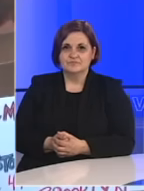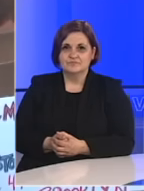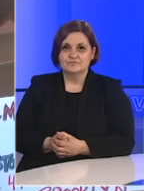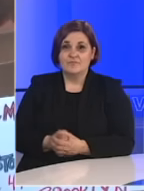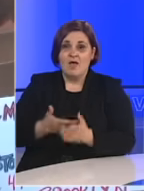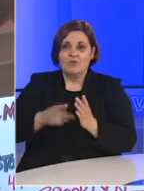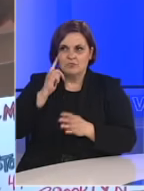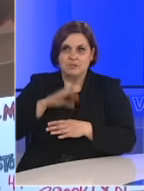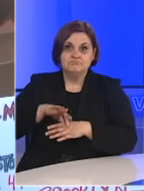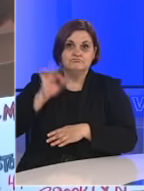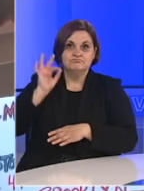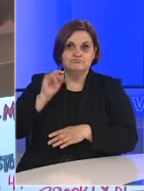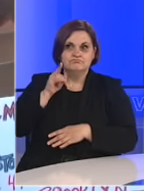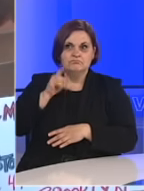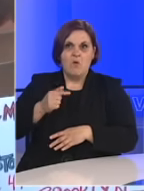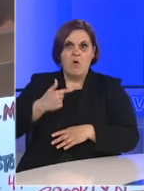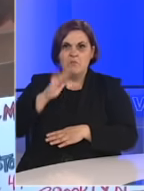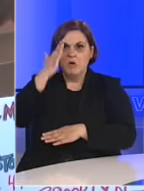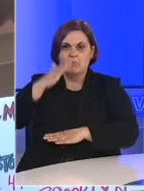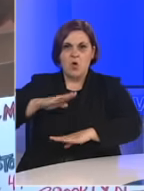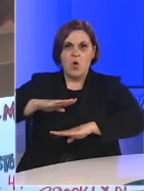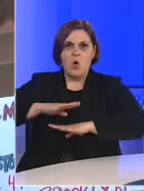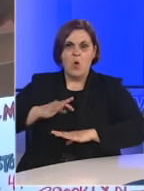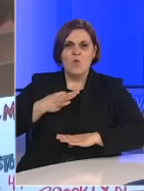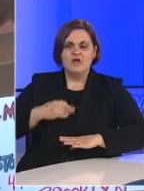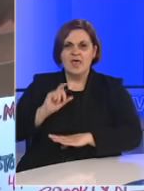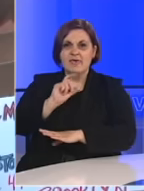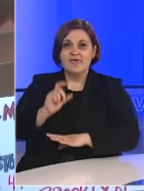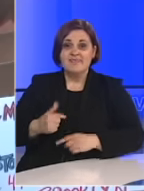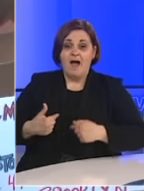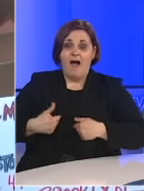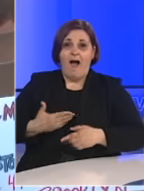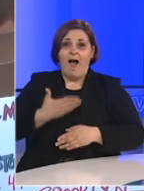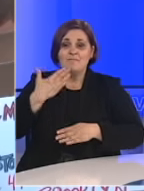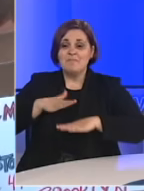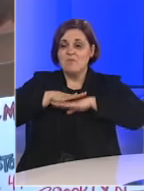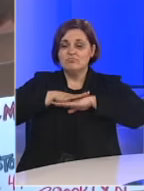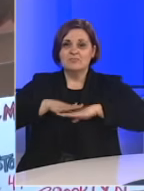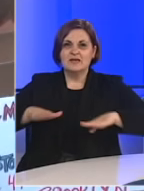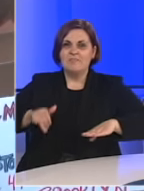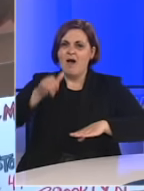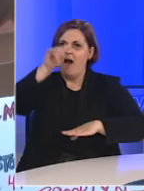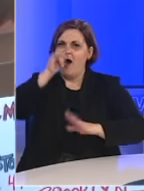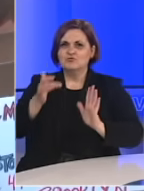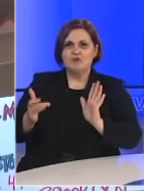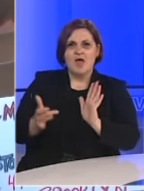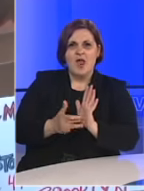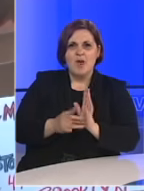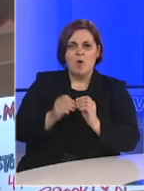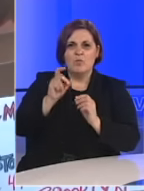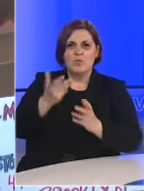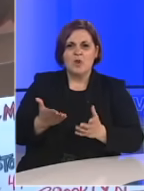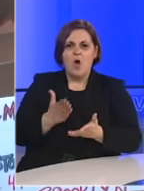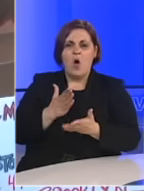I rodila se ideja, pa oni imaju prozore i balkone u Francuskoj i Italiji, a mi imamo trijemove. A šta je normalnije u Brooklynu